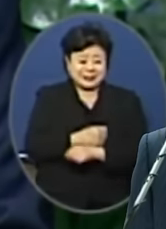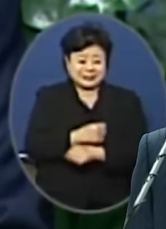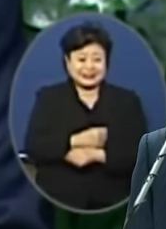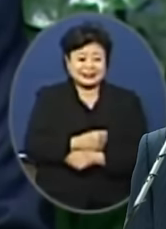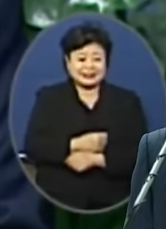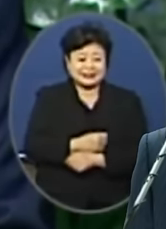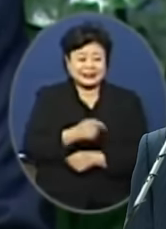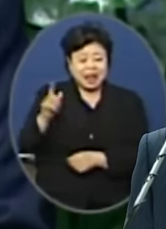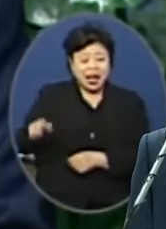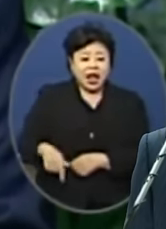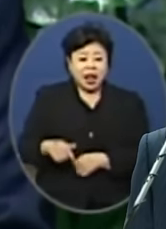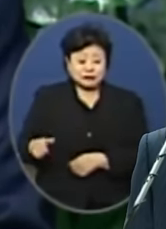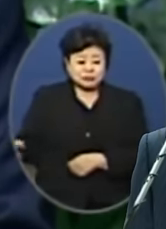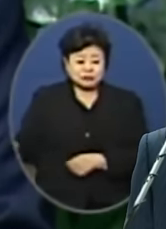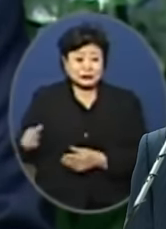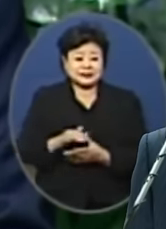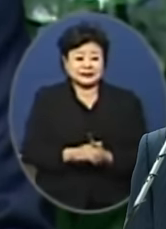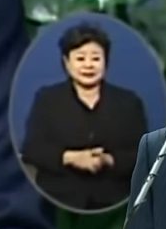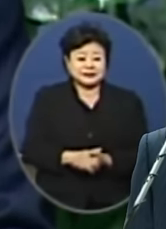그런데 하루는